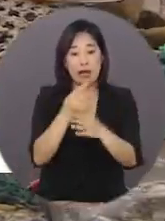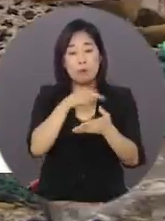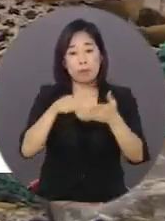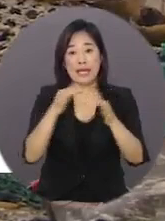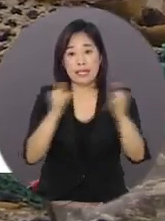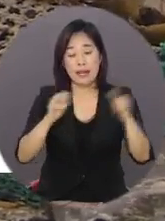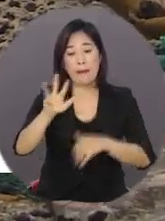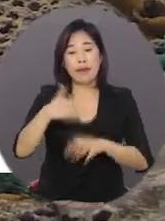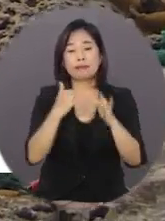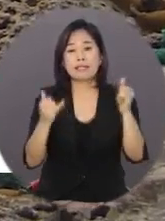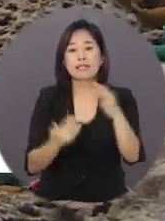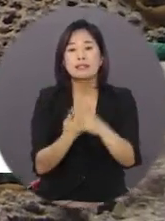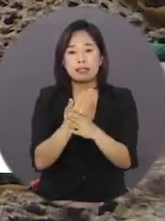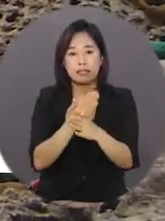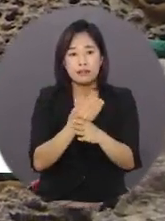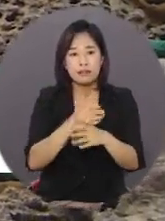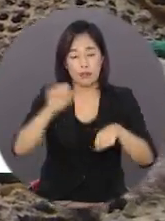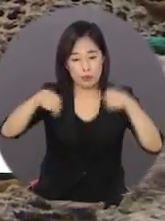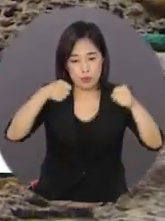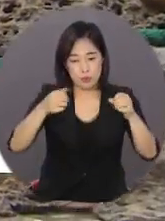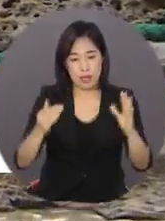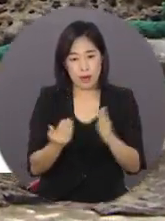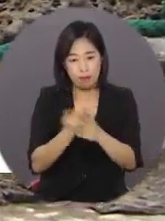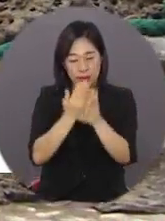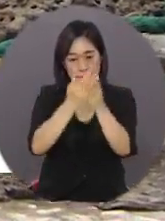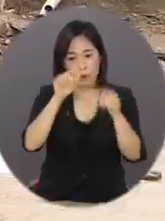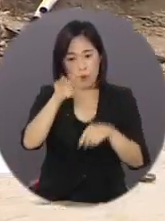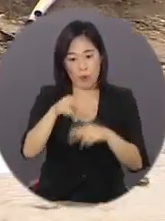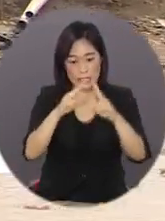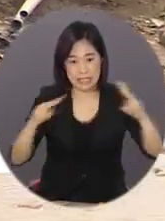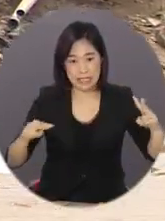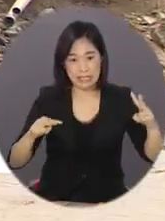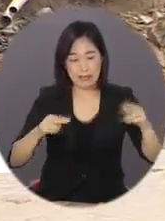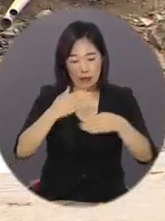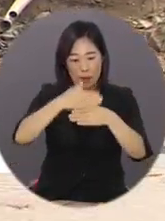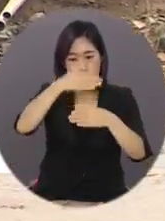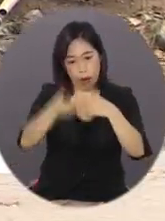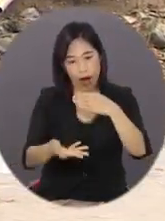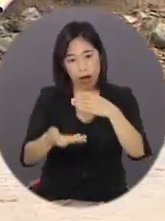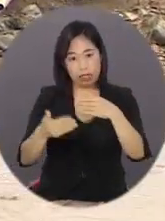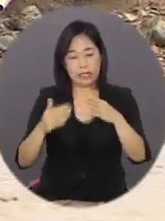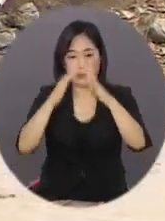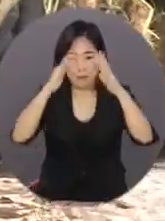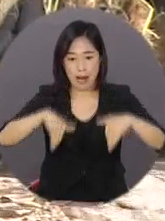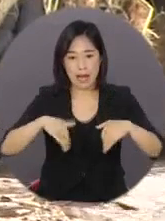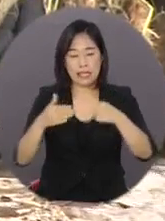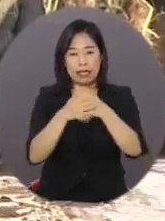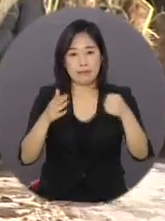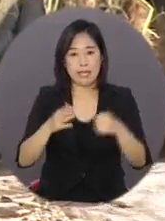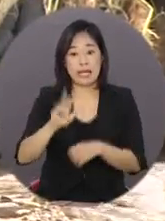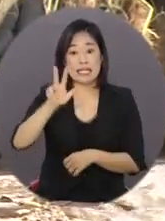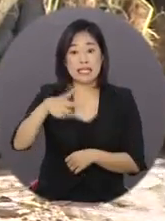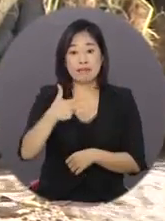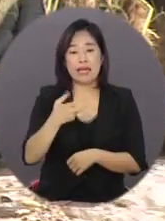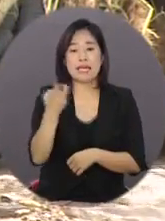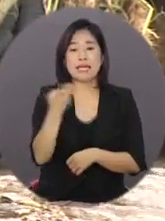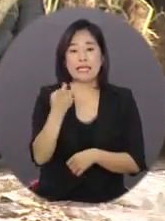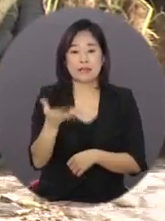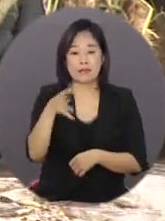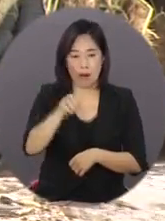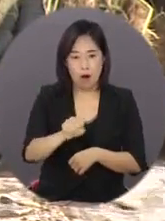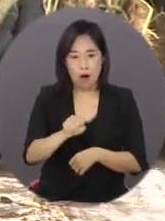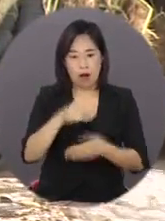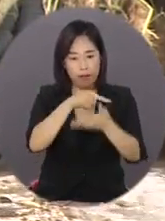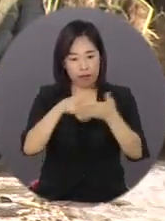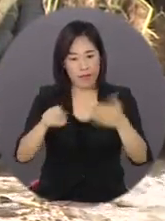발생했으며 축사와 양식시설, 도로, 철도, 하천, 제방 등이 붕괴돼 725억 원의 재산 피해가 발생한